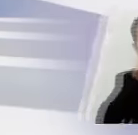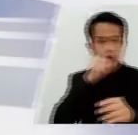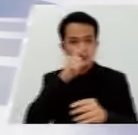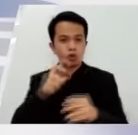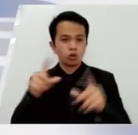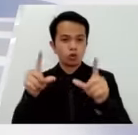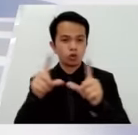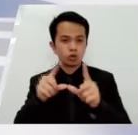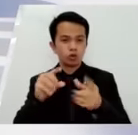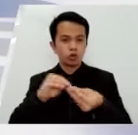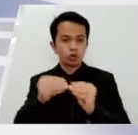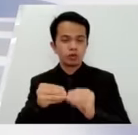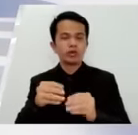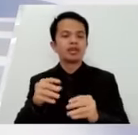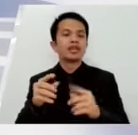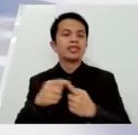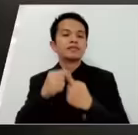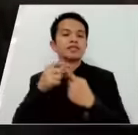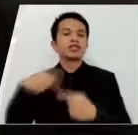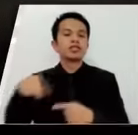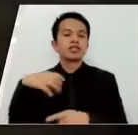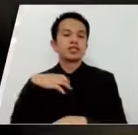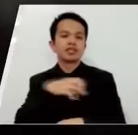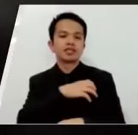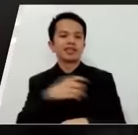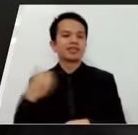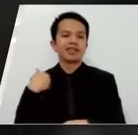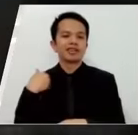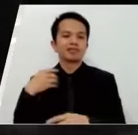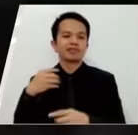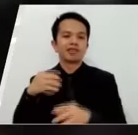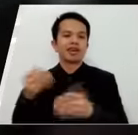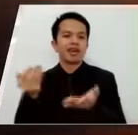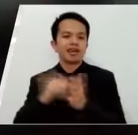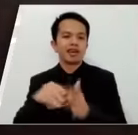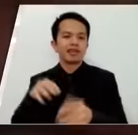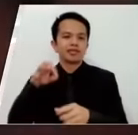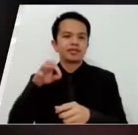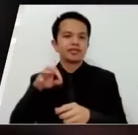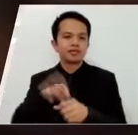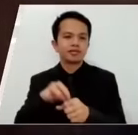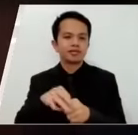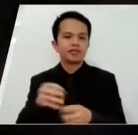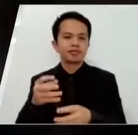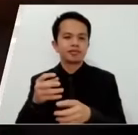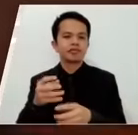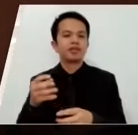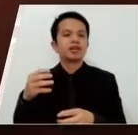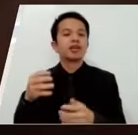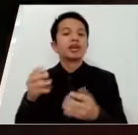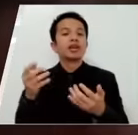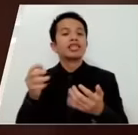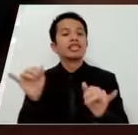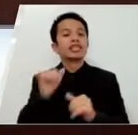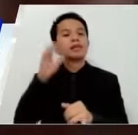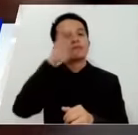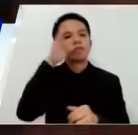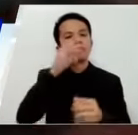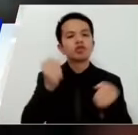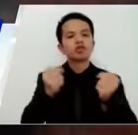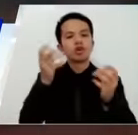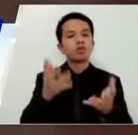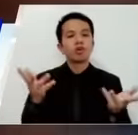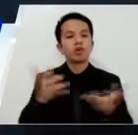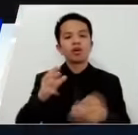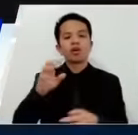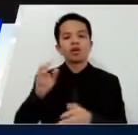mga kongresista na hindi na na-re-elect. Isa pang hinahanap ngayon ang babaeng driver ng SUV na ito sa bahagi ng carousel sa may